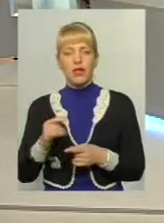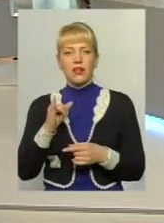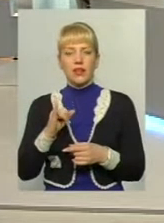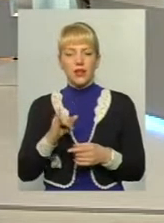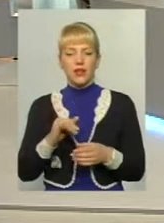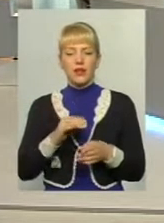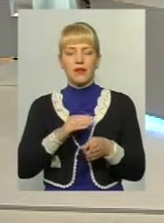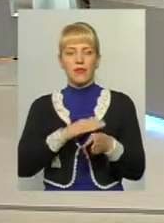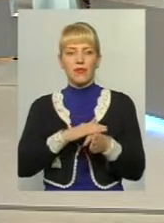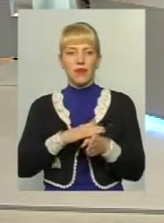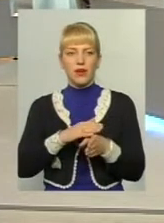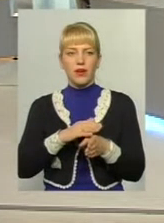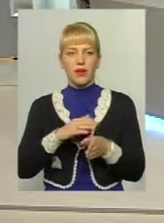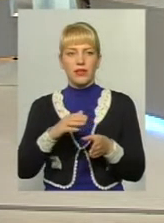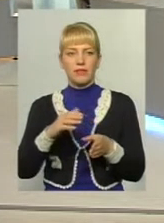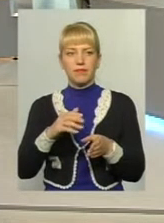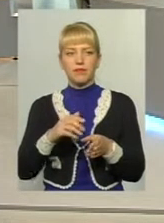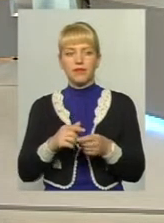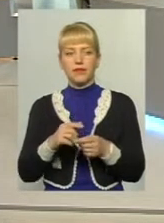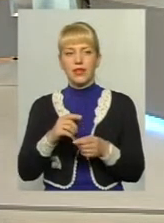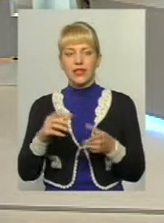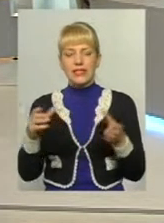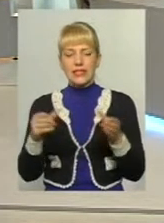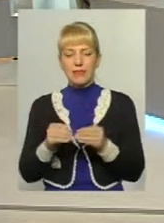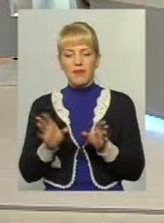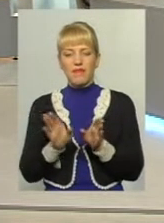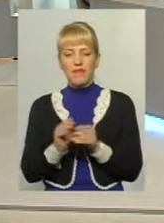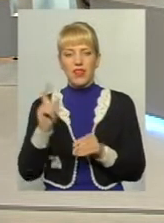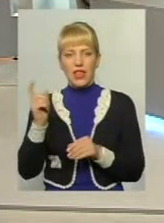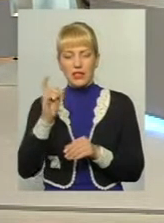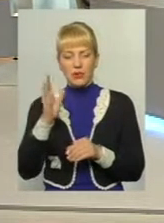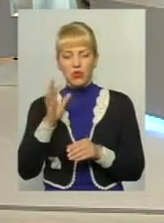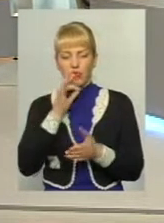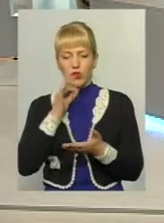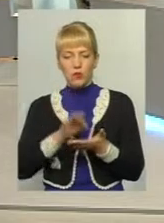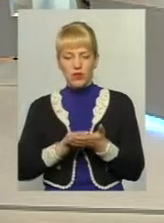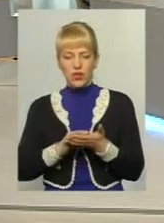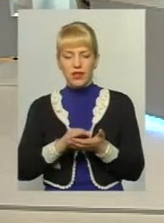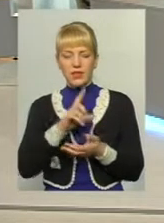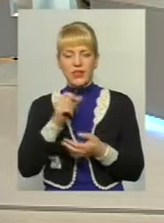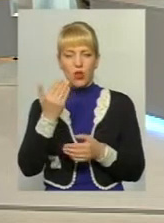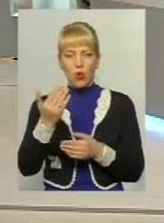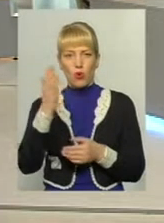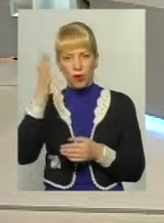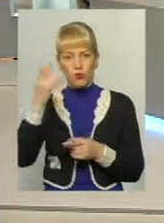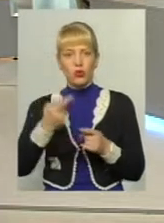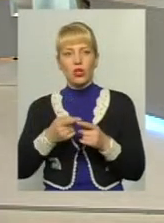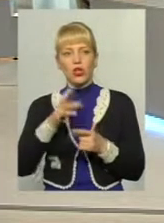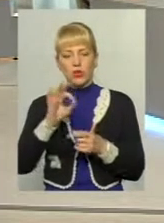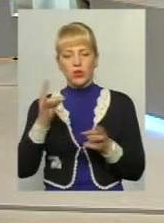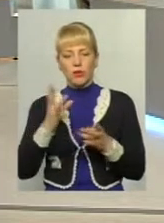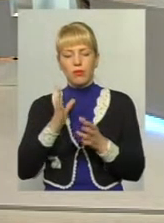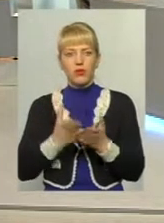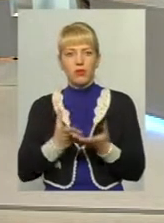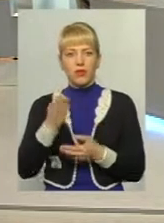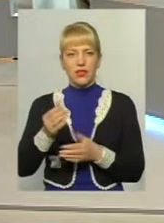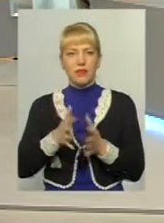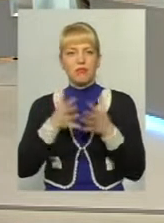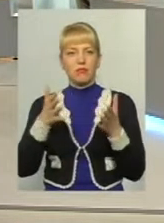нас лишилось буквально декілька хвилин. Ще хотілося б розвіяти такий міф, який є зараз, що як тільки